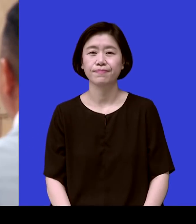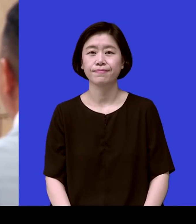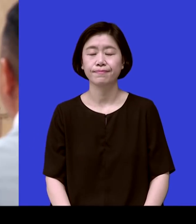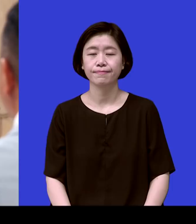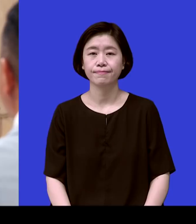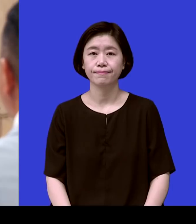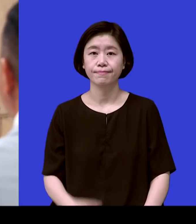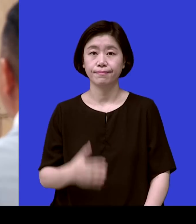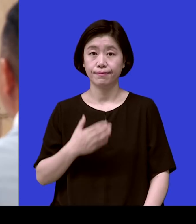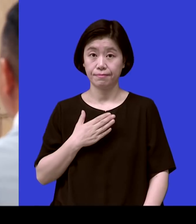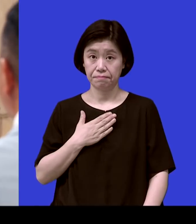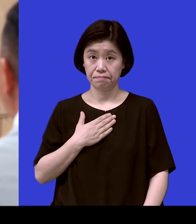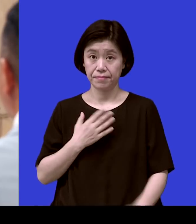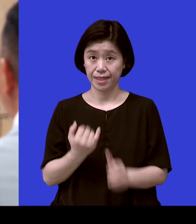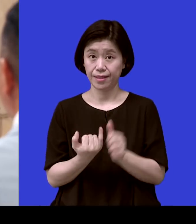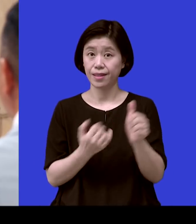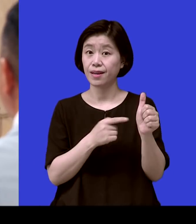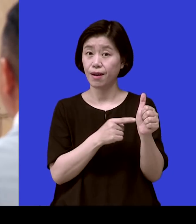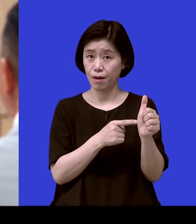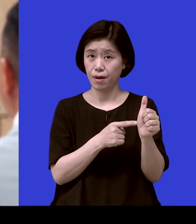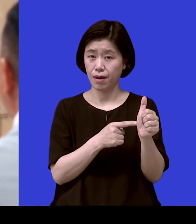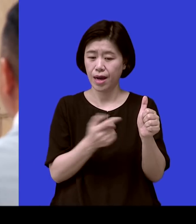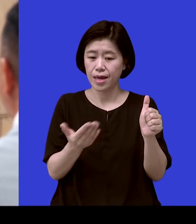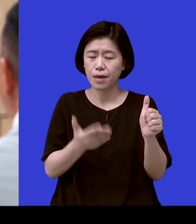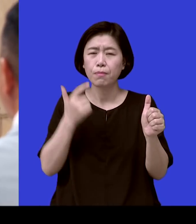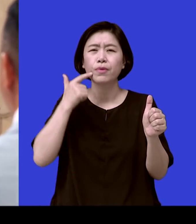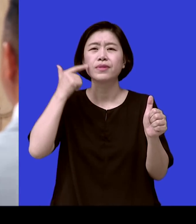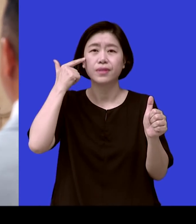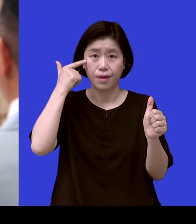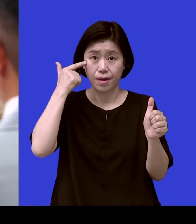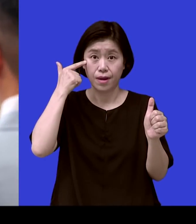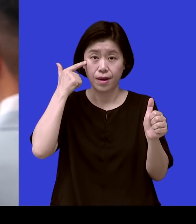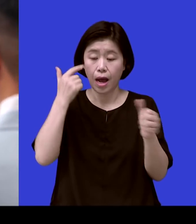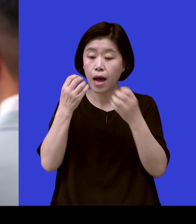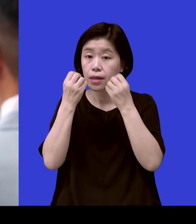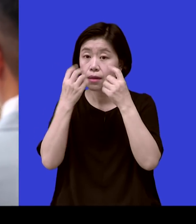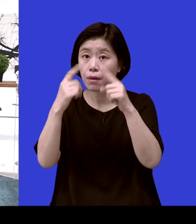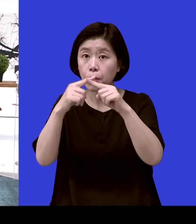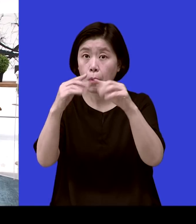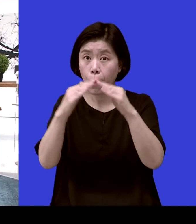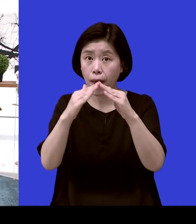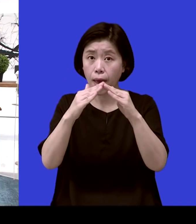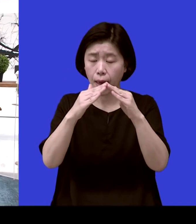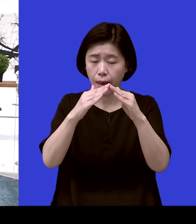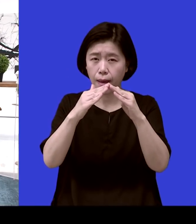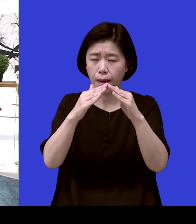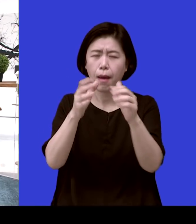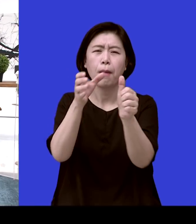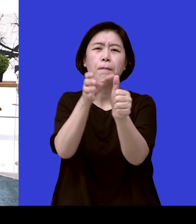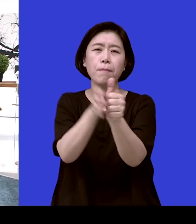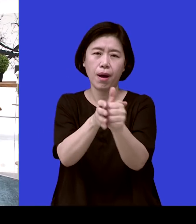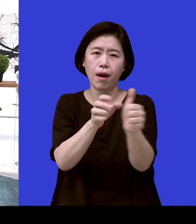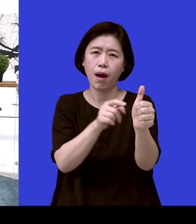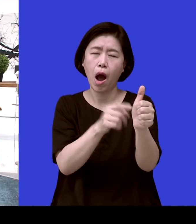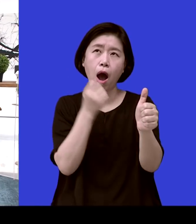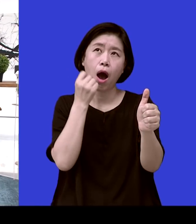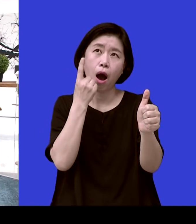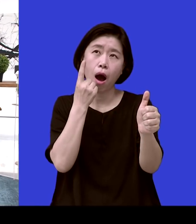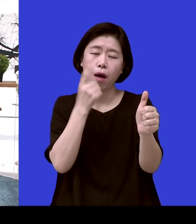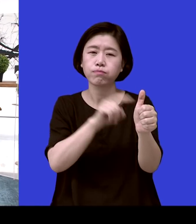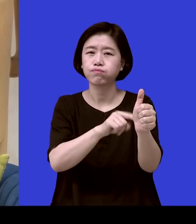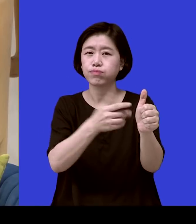저희 남편이 담임 목사로 부임한 지 만 한 달이 되지 않았을 때예요. 네.